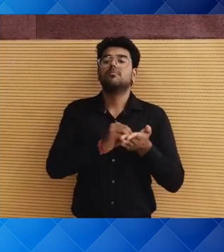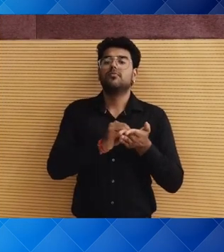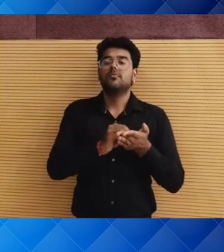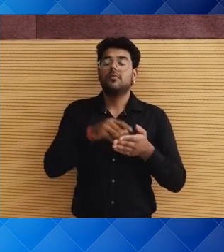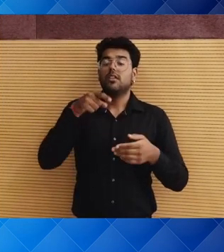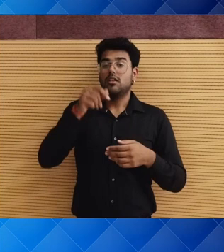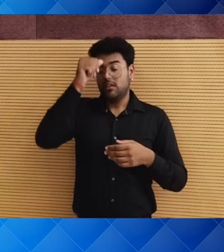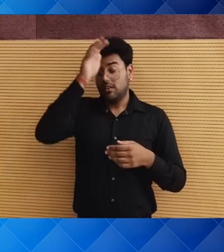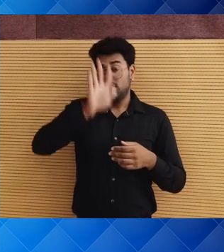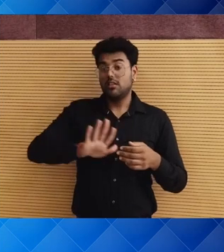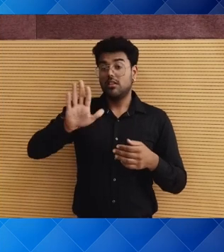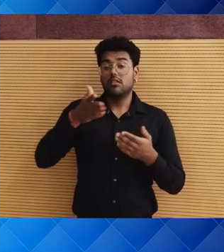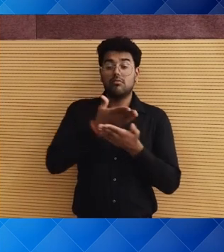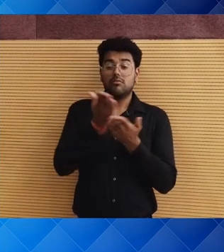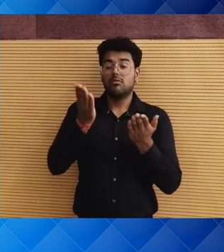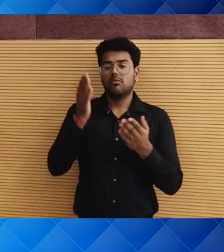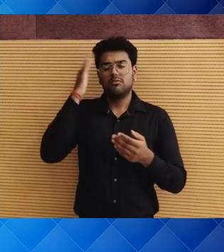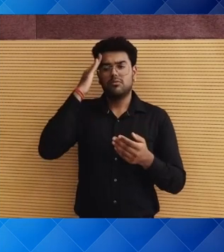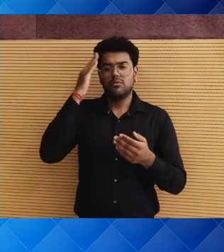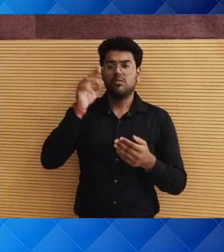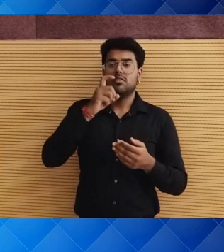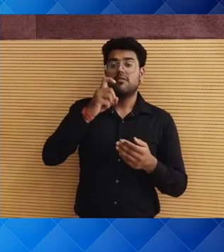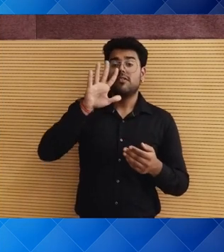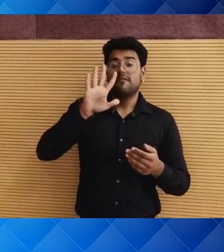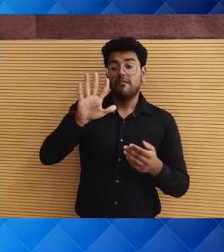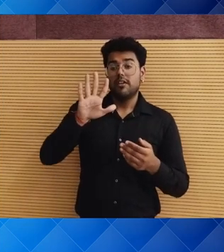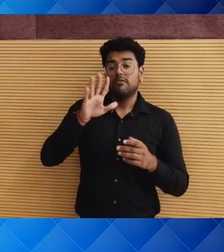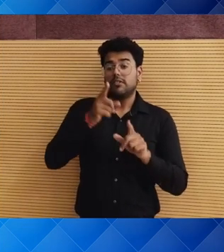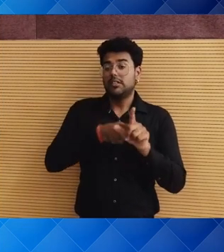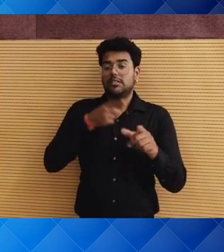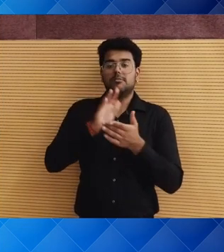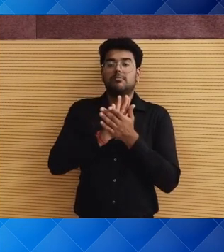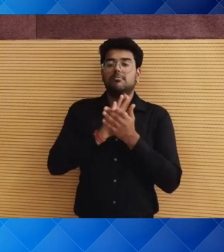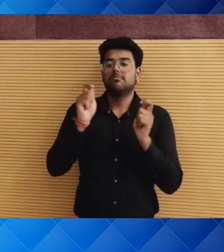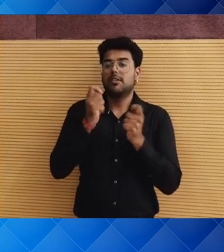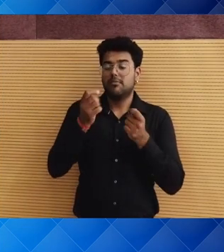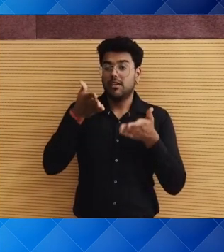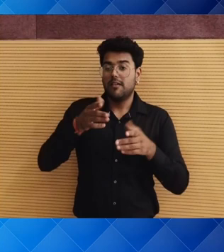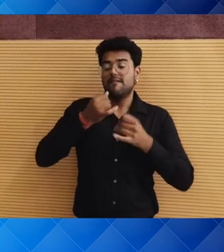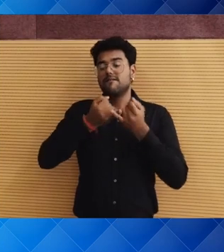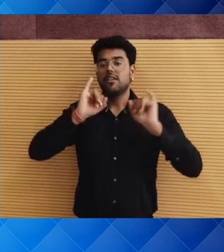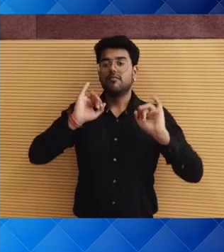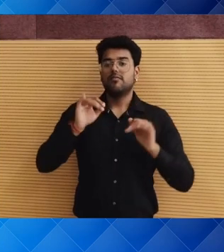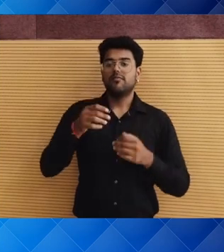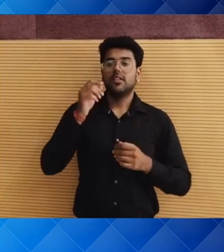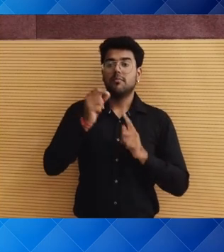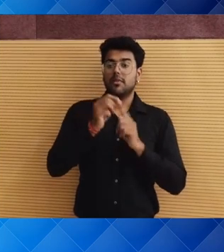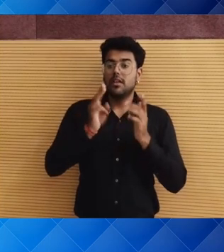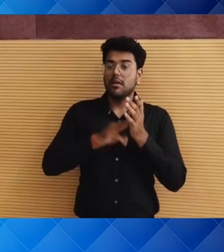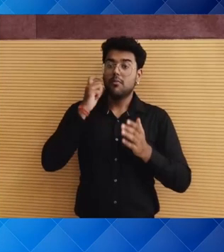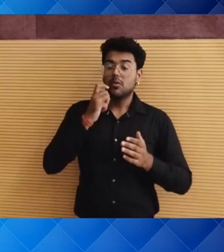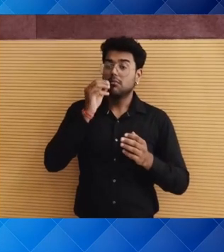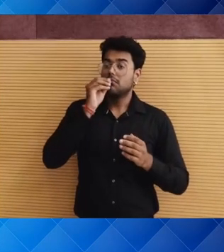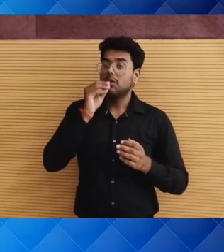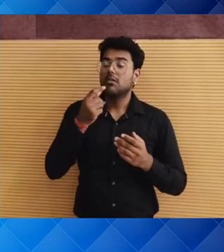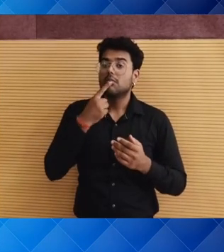देश आजादी का 75 साल पूरा कर चुका है अंग्रेजों से, काल भी माननीय प्रधानमंत्री जी को कहना पड़ रहा है कि